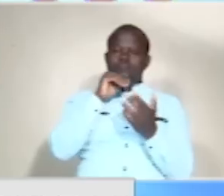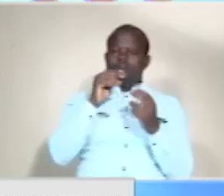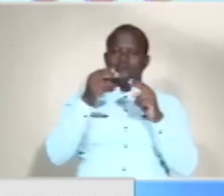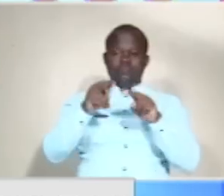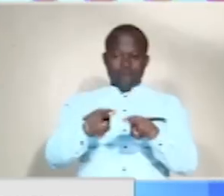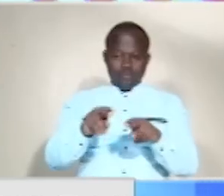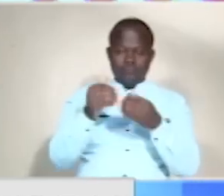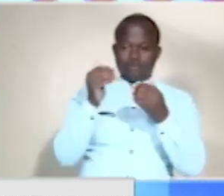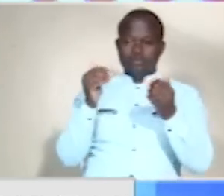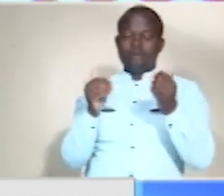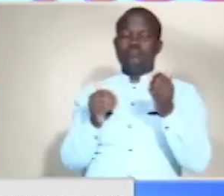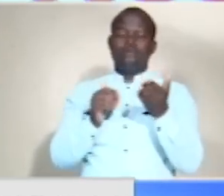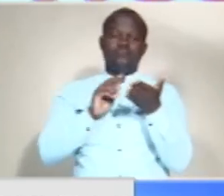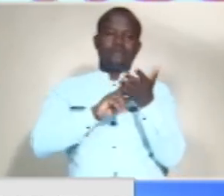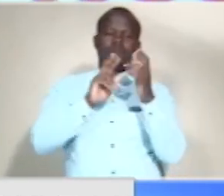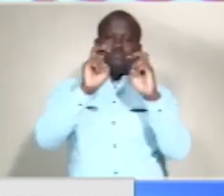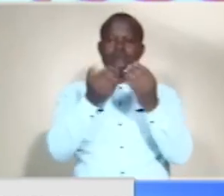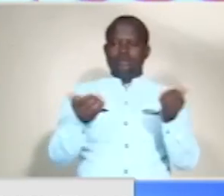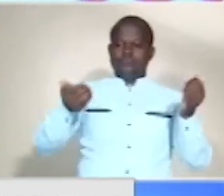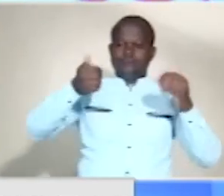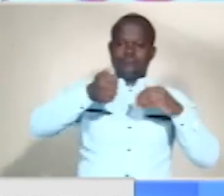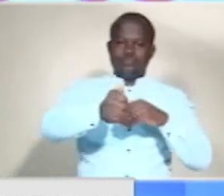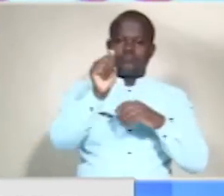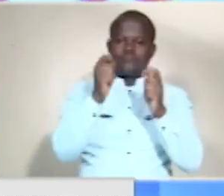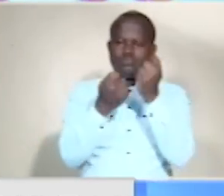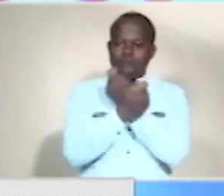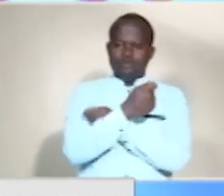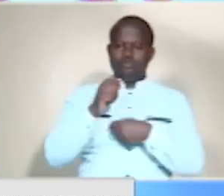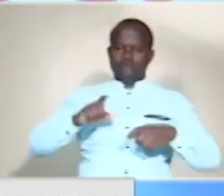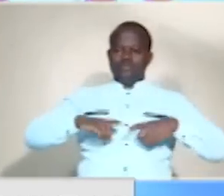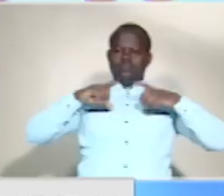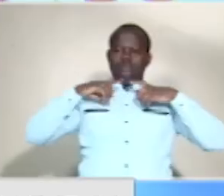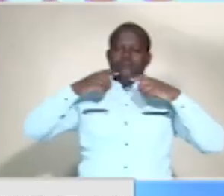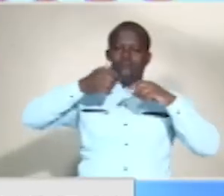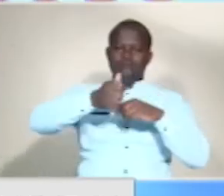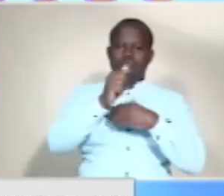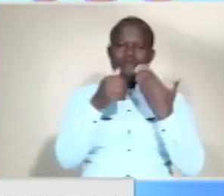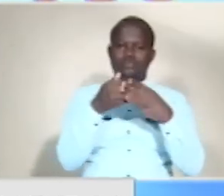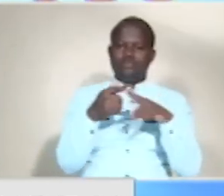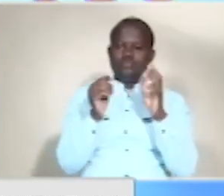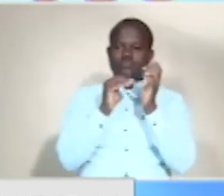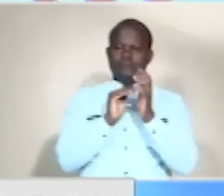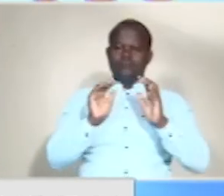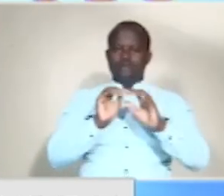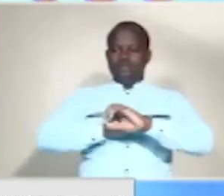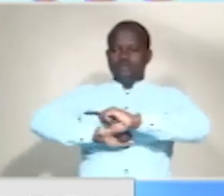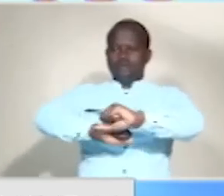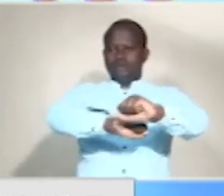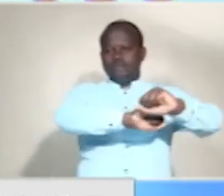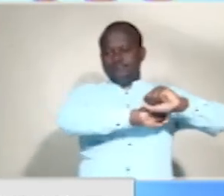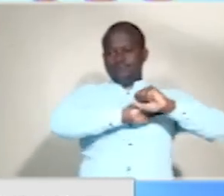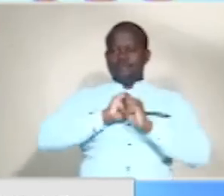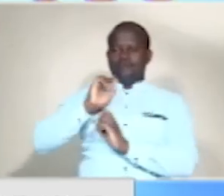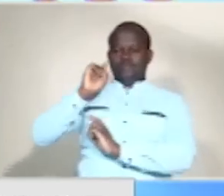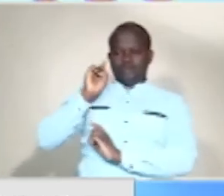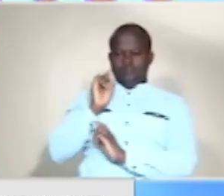zitarabaho ngo bahamya ko abana babo bahinduye imibereho yabo ndetse bikanabarindira